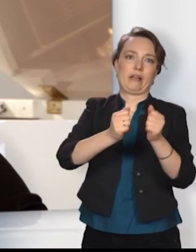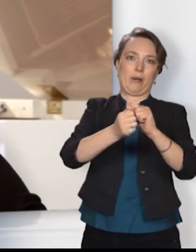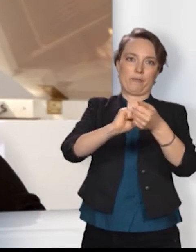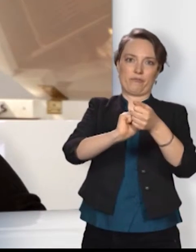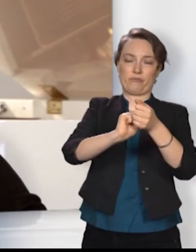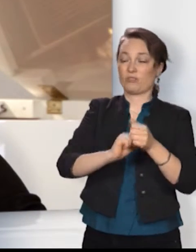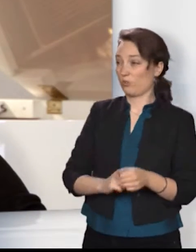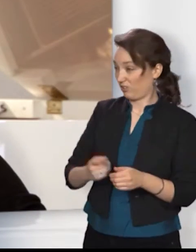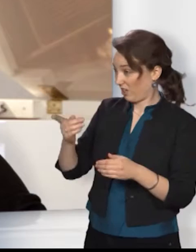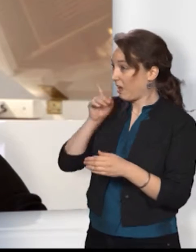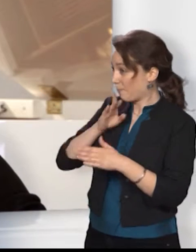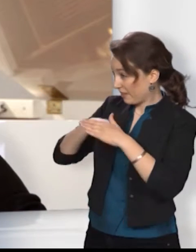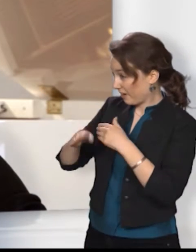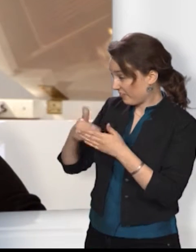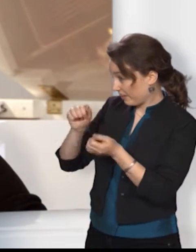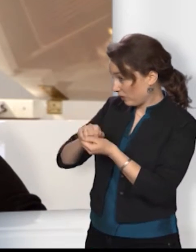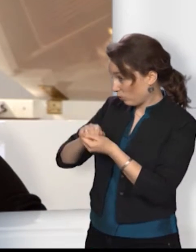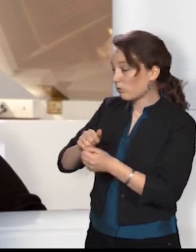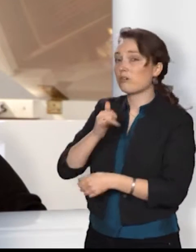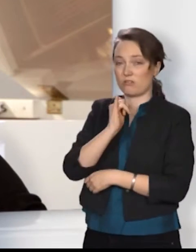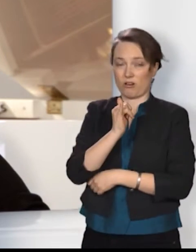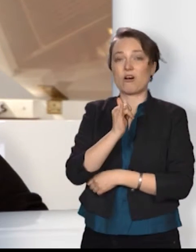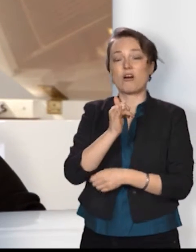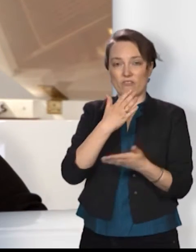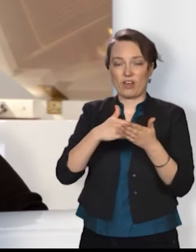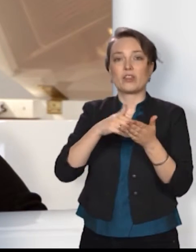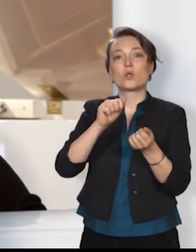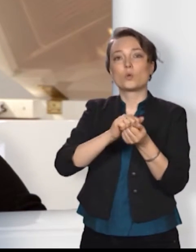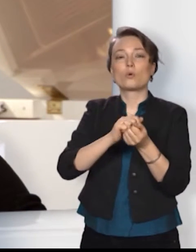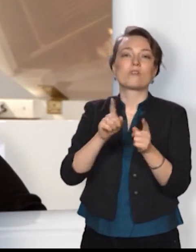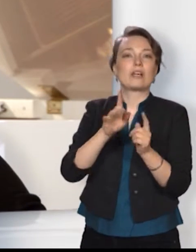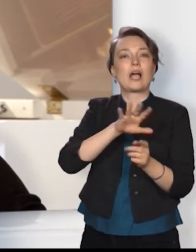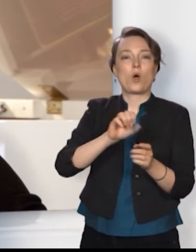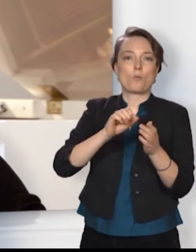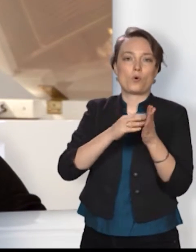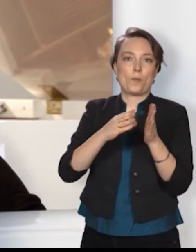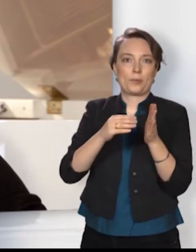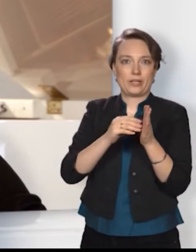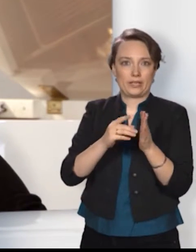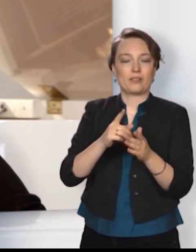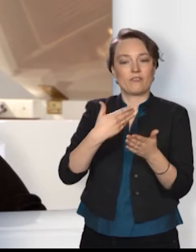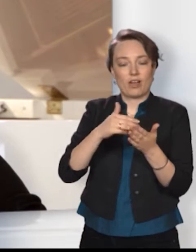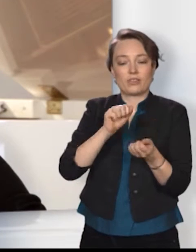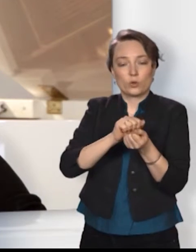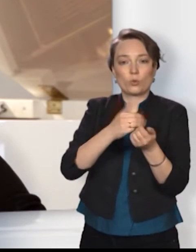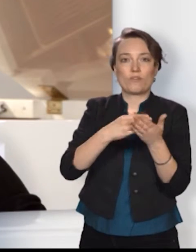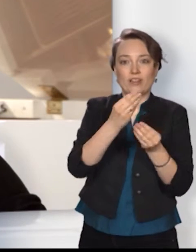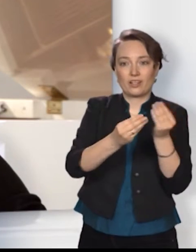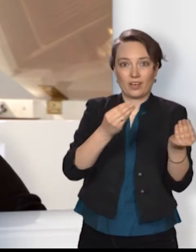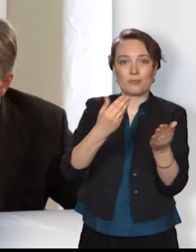mit Raubkopien weitergedruckt und auch weitergegeben, sodass wir letztes Jahr eben 100 Jahre feiern